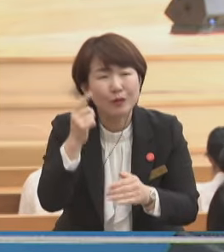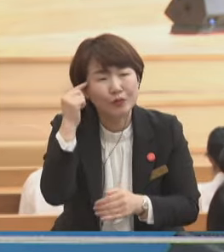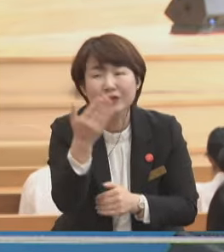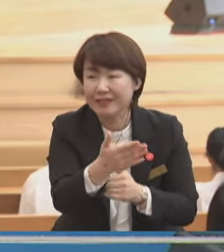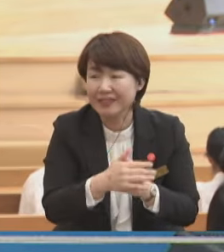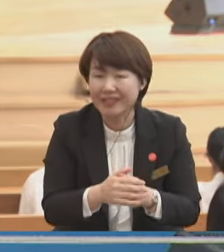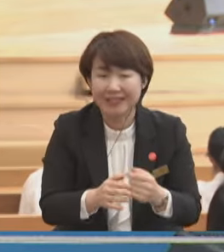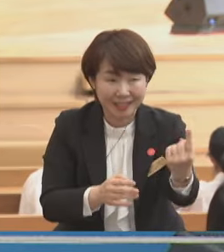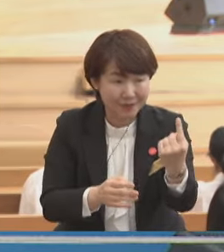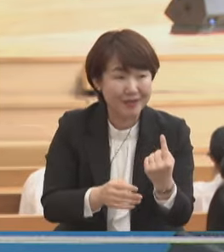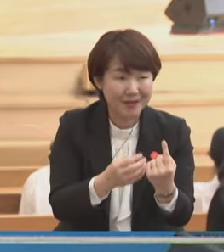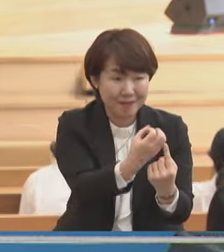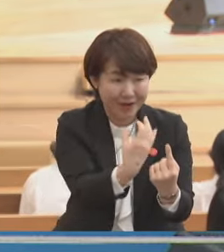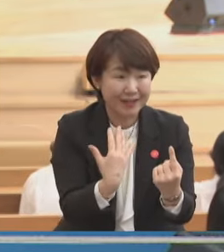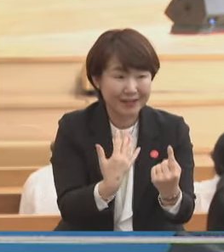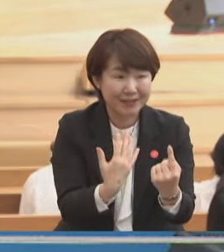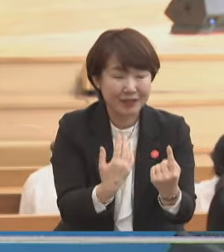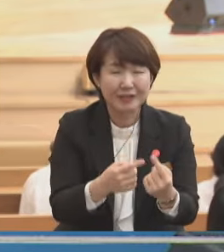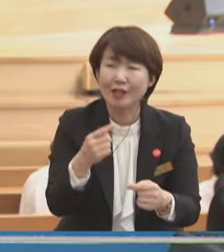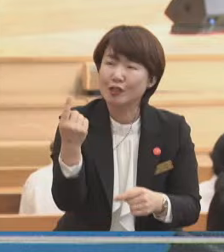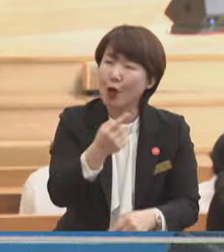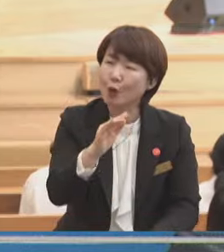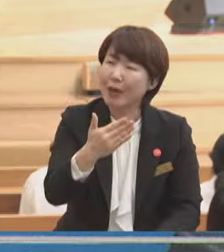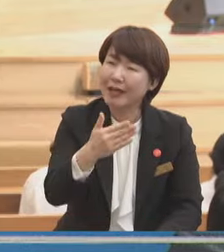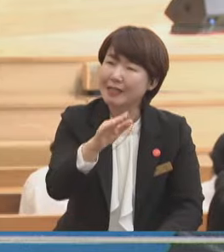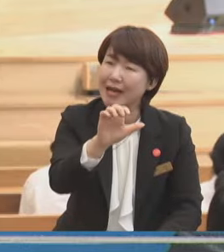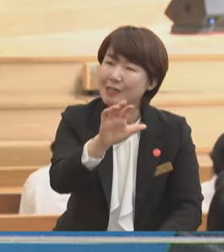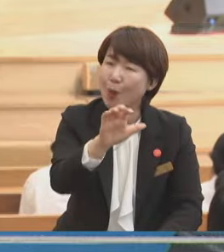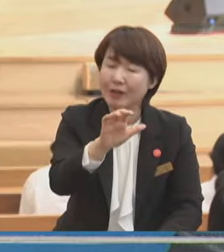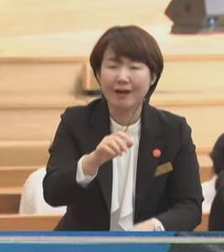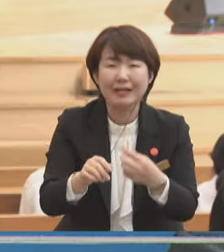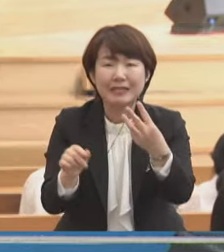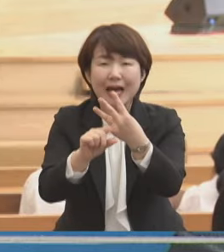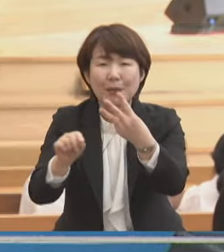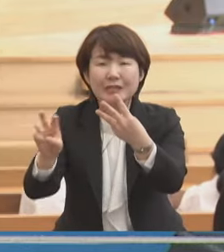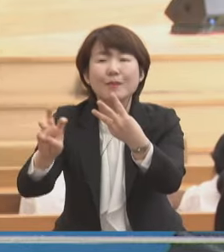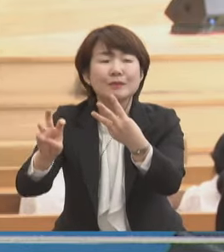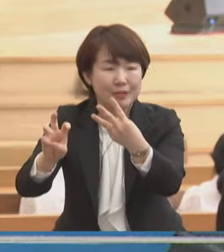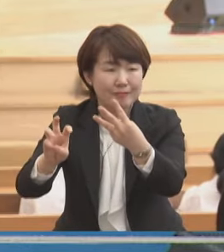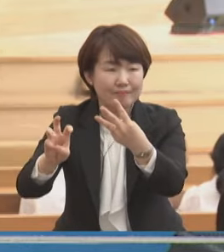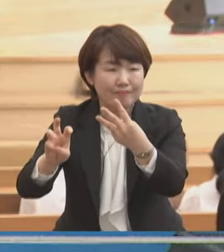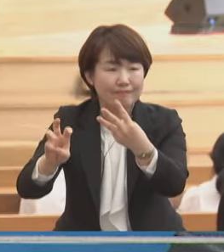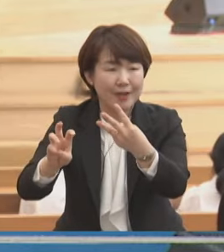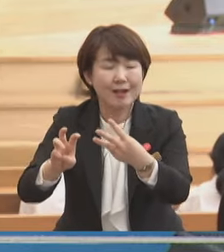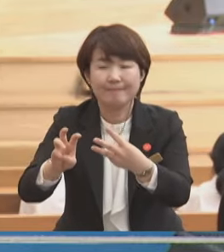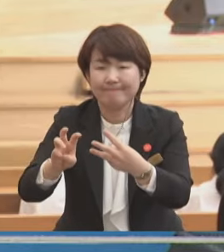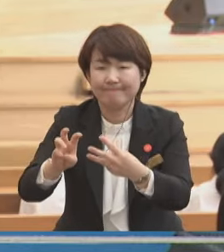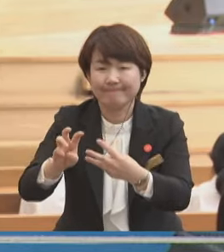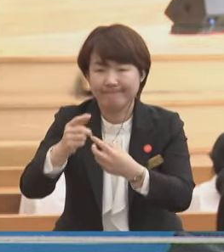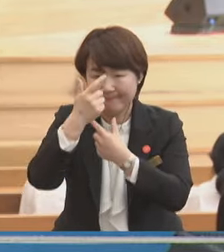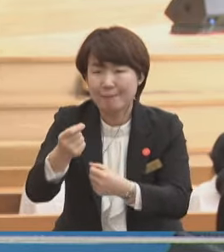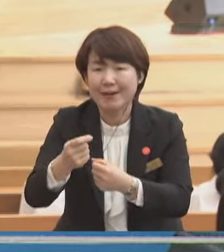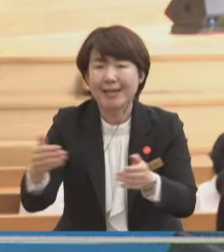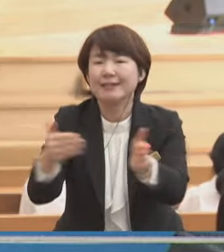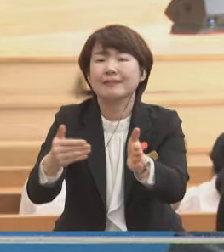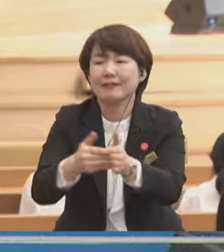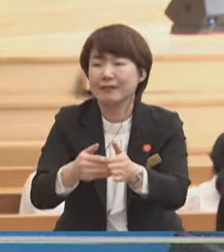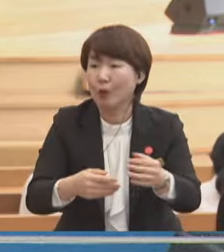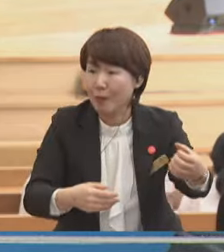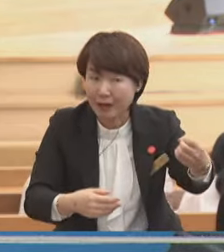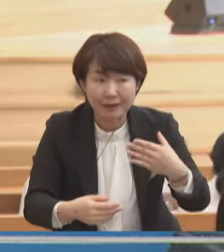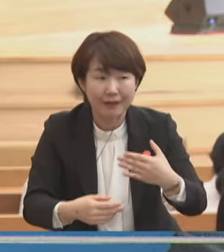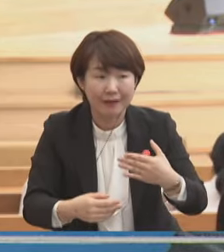대답이 뭐냐 1945년 3월 30일에 끝날 거라고 대답을